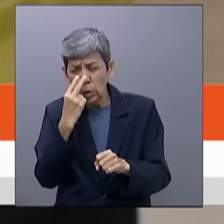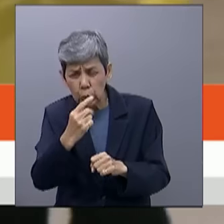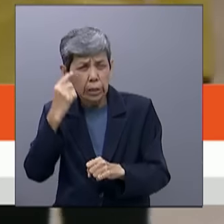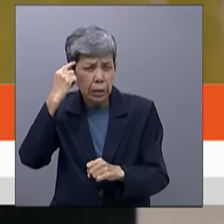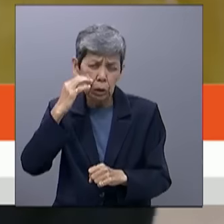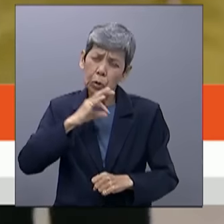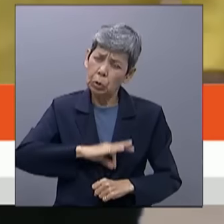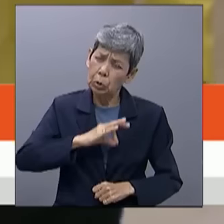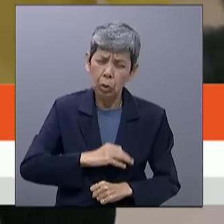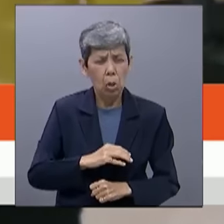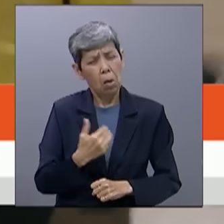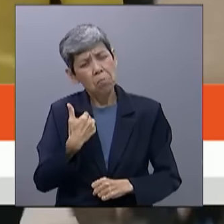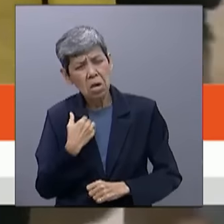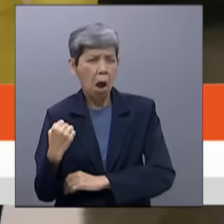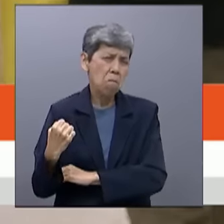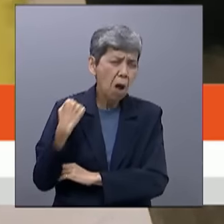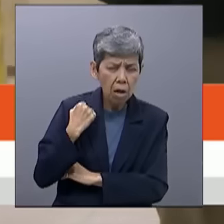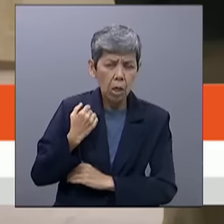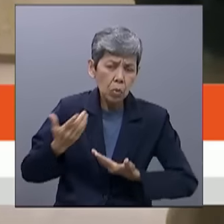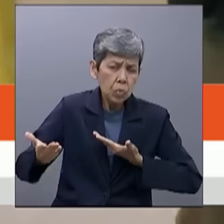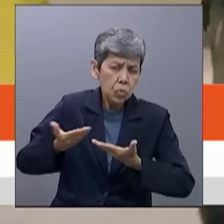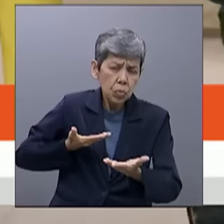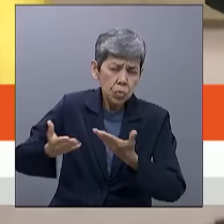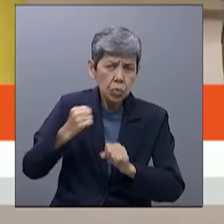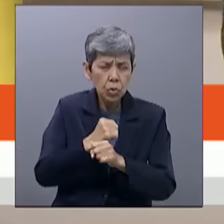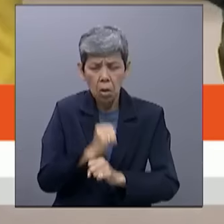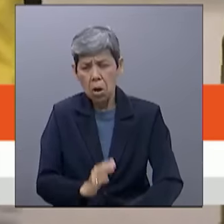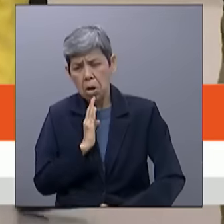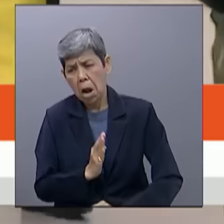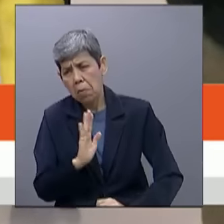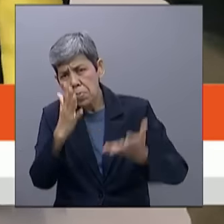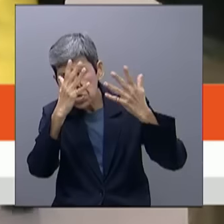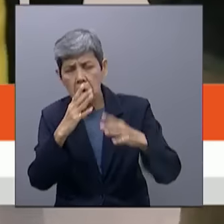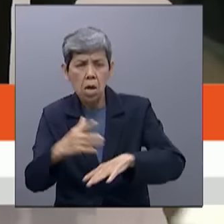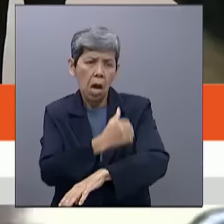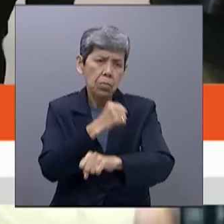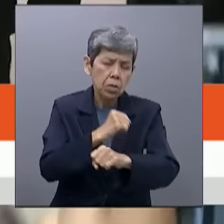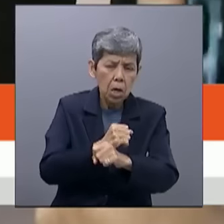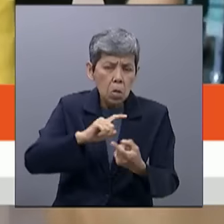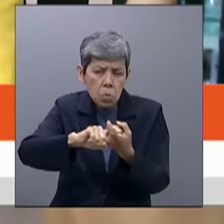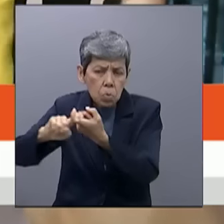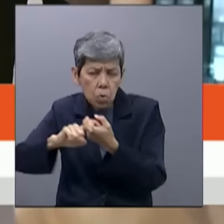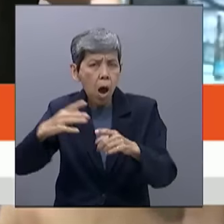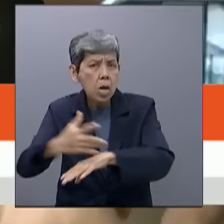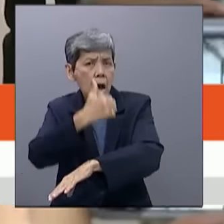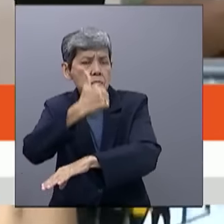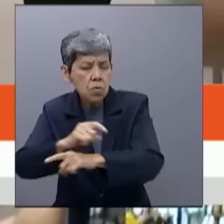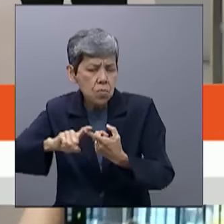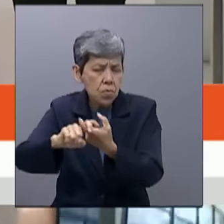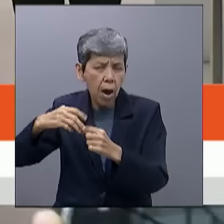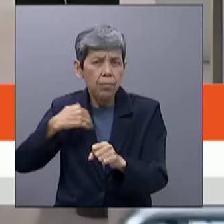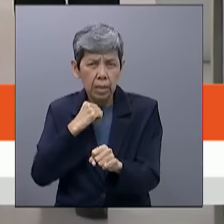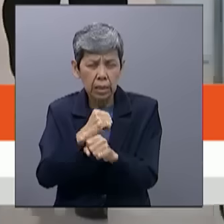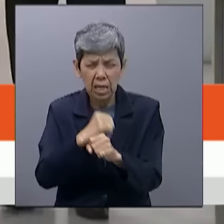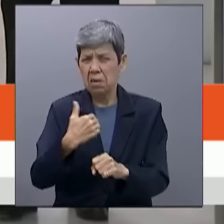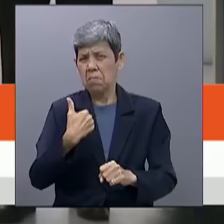ากษ์วิจารณ์ว่าจะมีอำนาจการต่อรองจะไม่เป็นกลางทางการเมืองจะไปเล่นการเมืองกันจะทำ